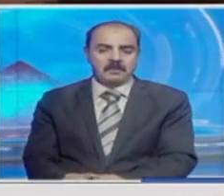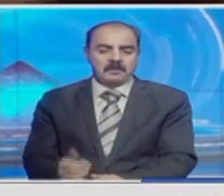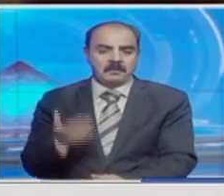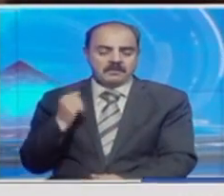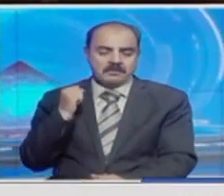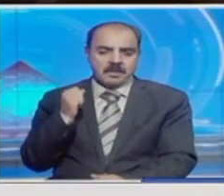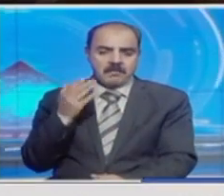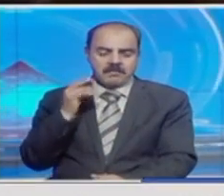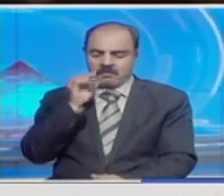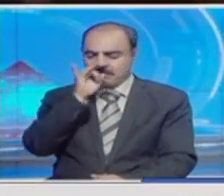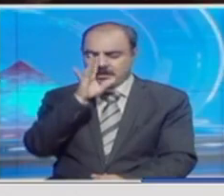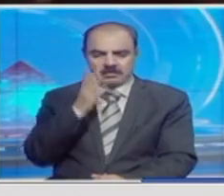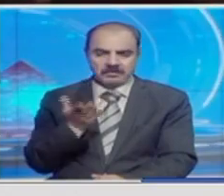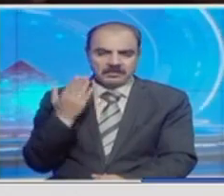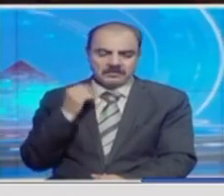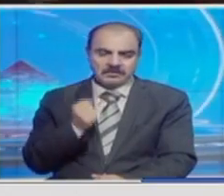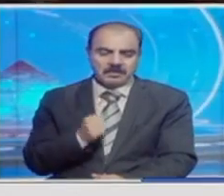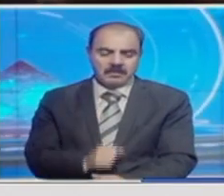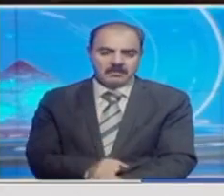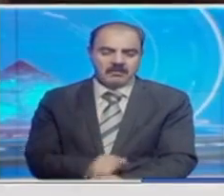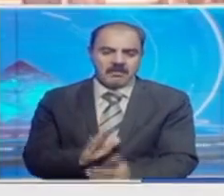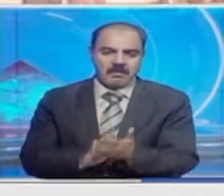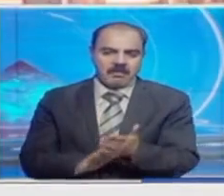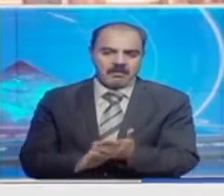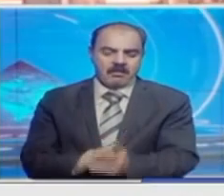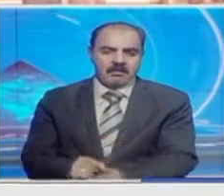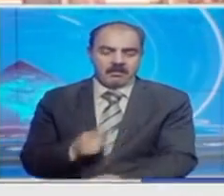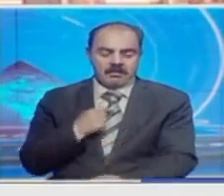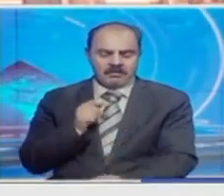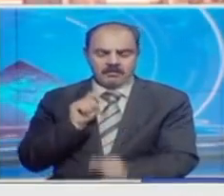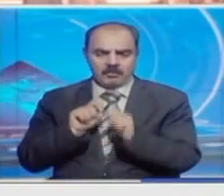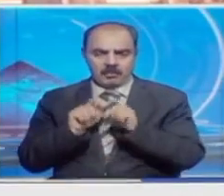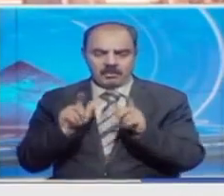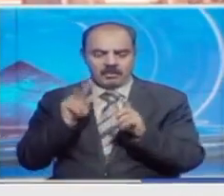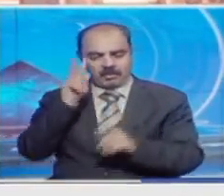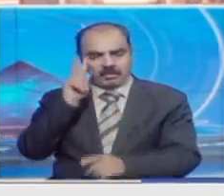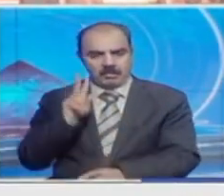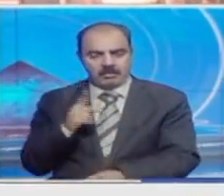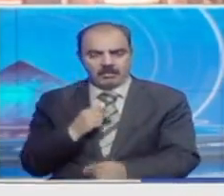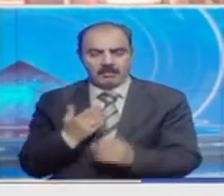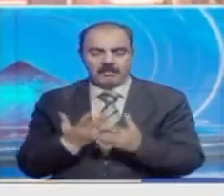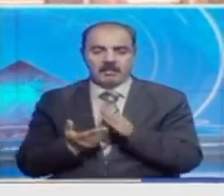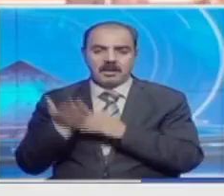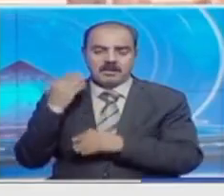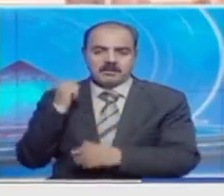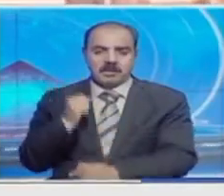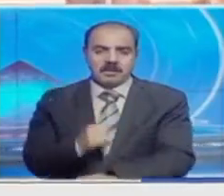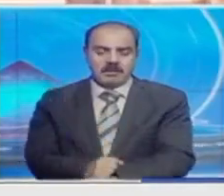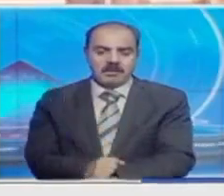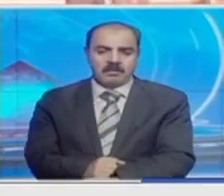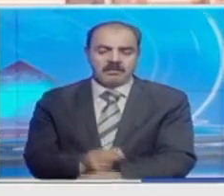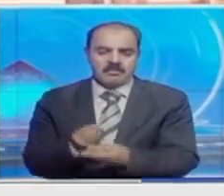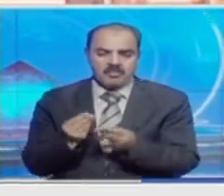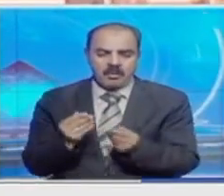الأماكن خطرة جدا لحد يعني فوق كل شيء يعني. يعني الصراحة آخر راحة كمان. أحسن من عندنا التراب في